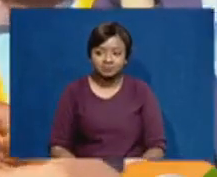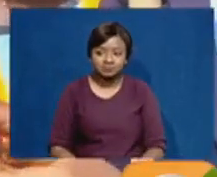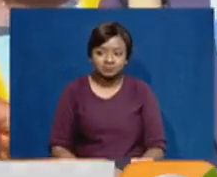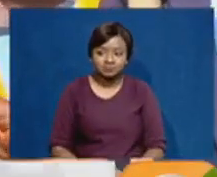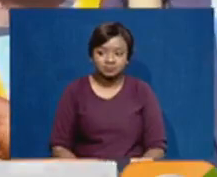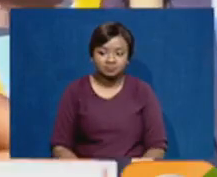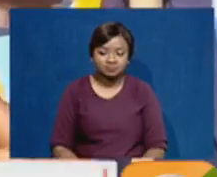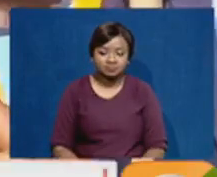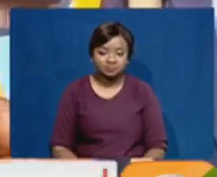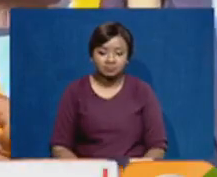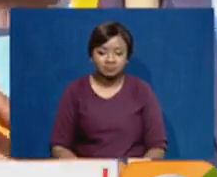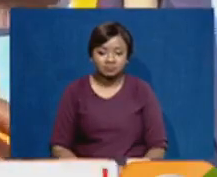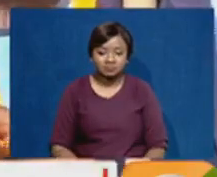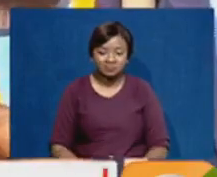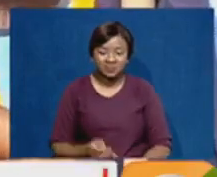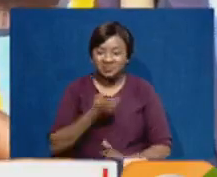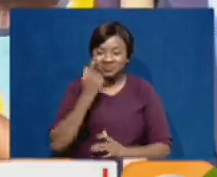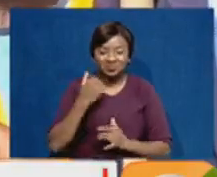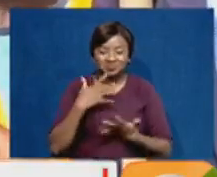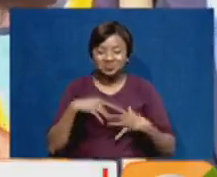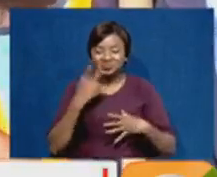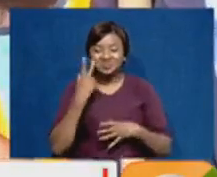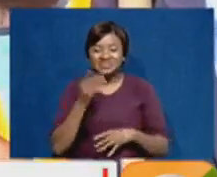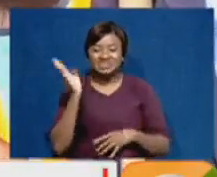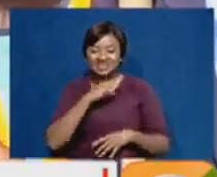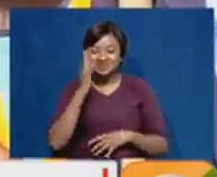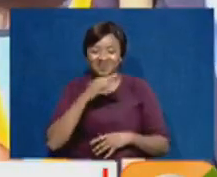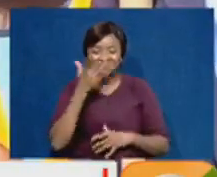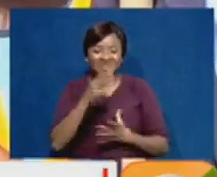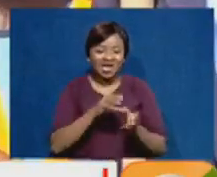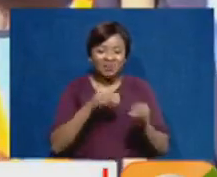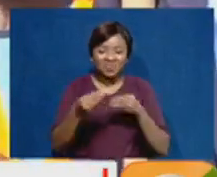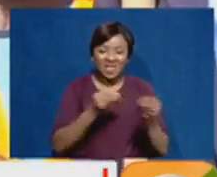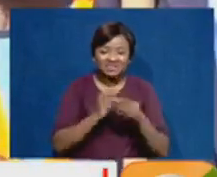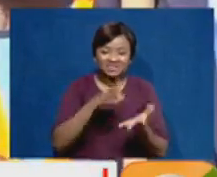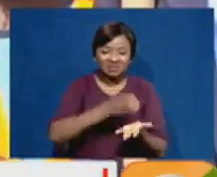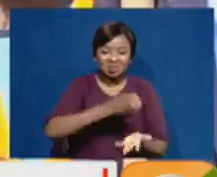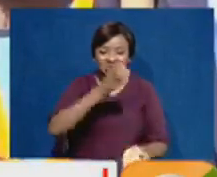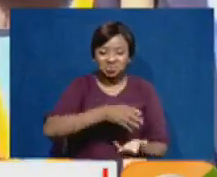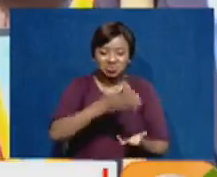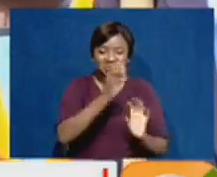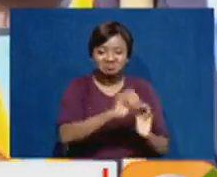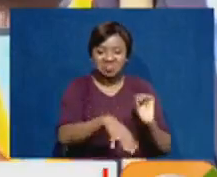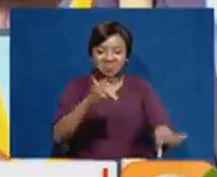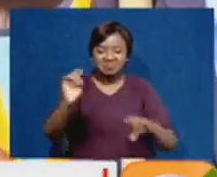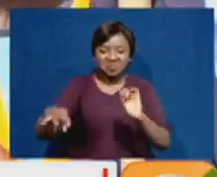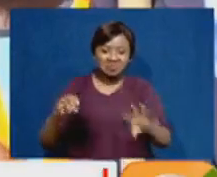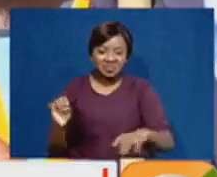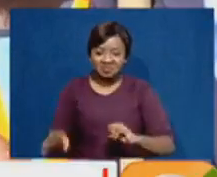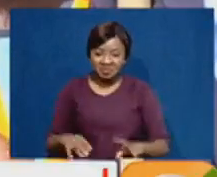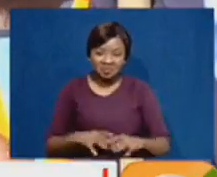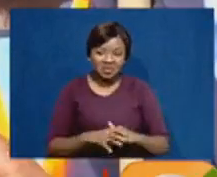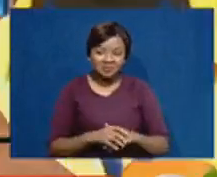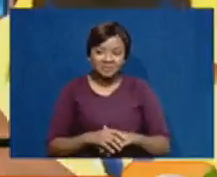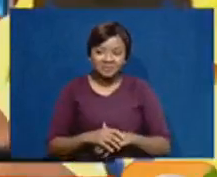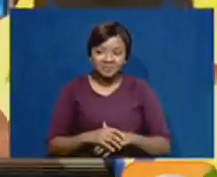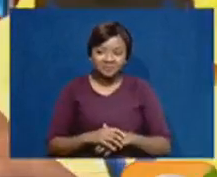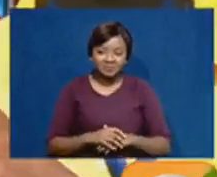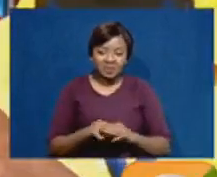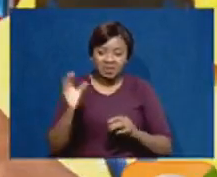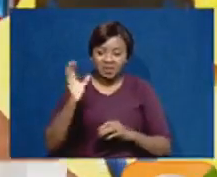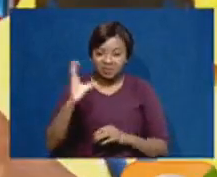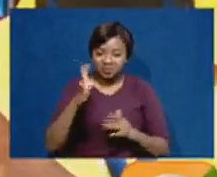tunapata kupoteza watalii, sababu ya uchafu ya plastic na pollution ya beach.